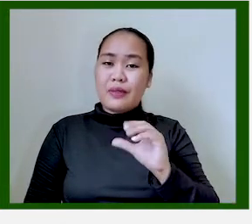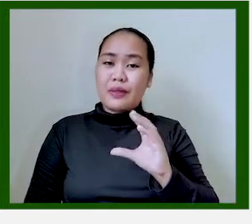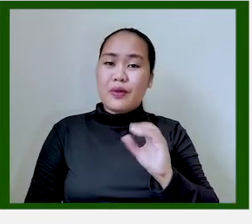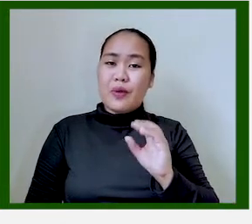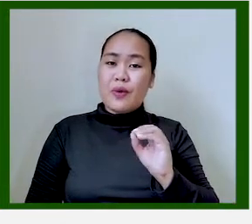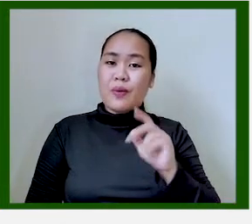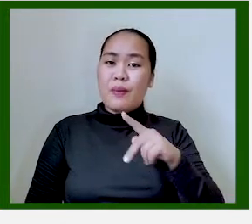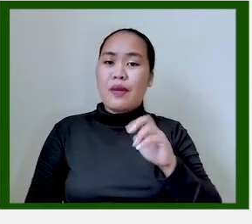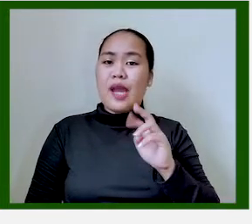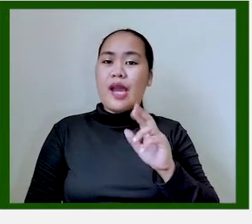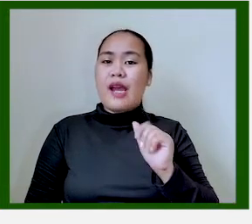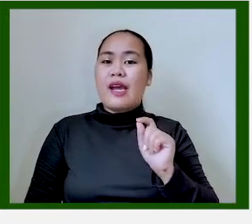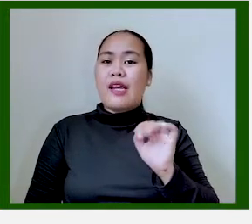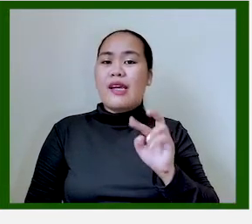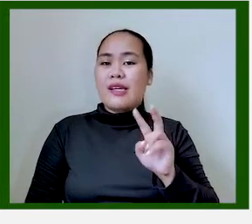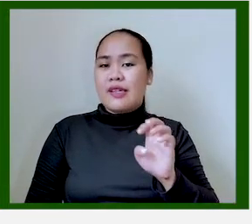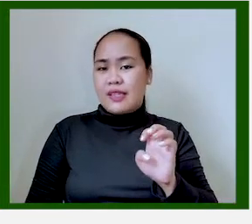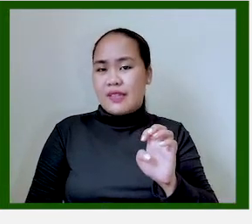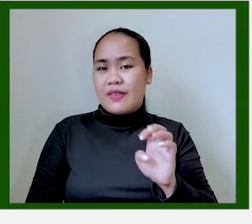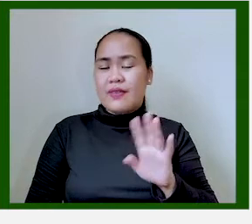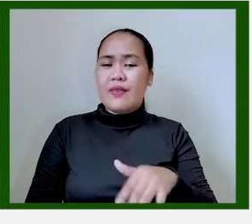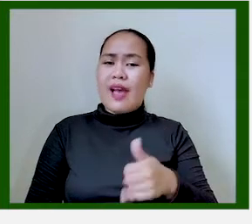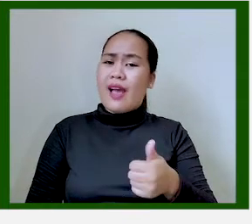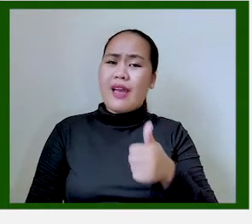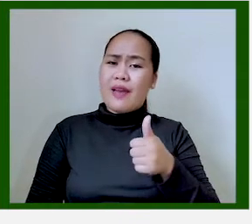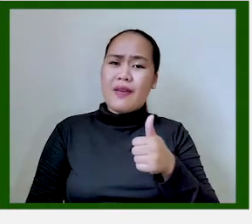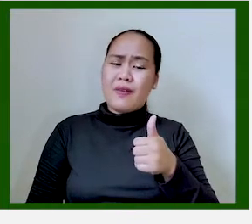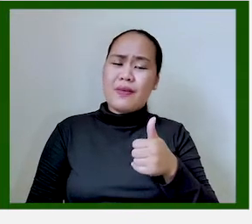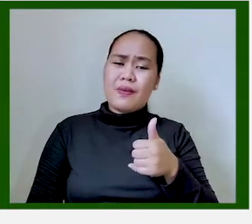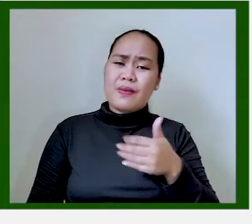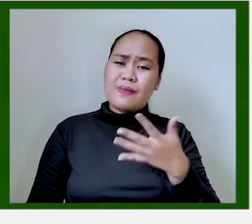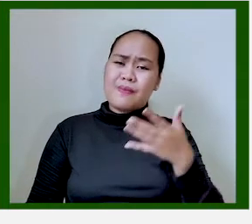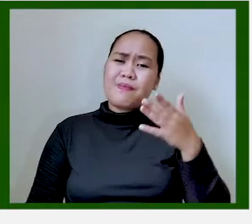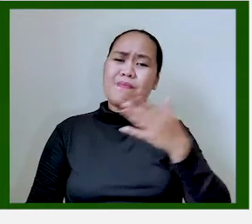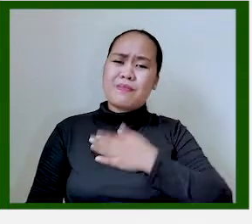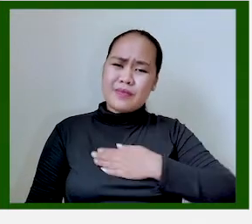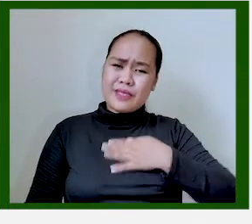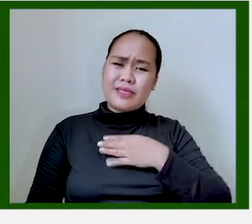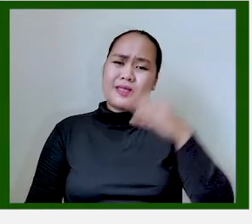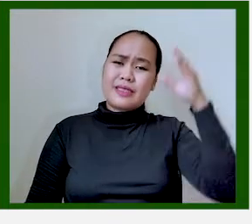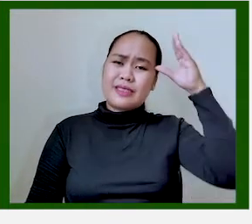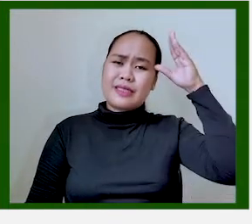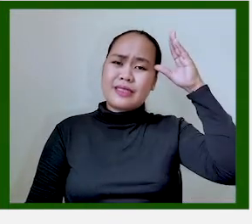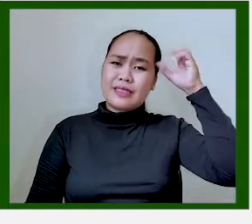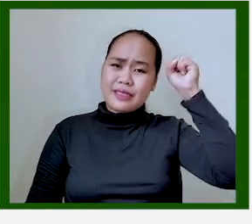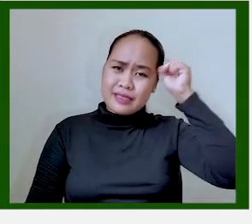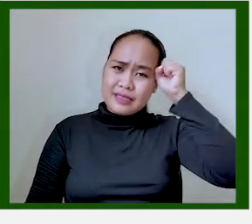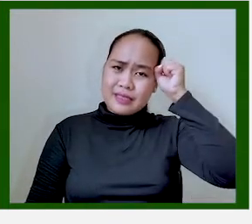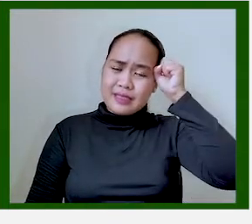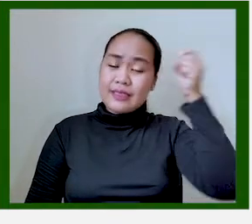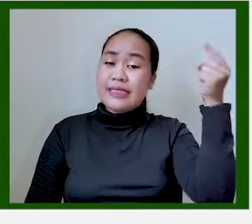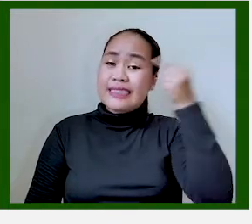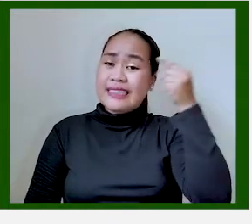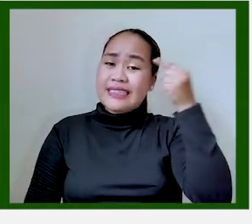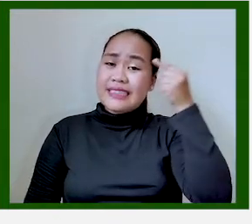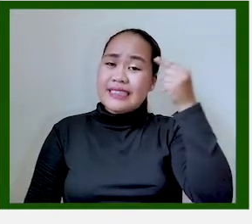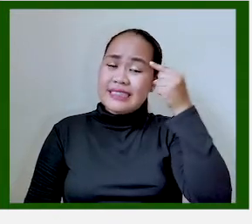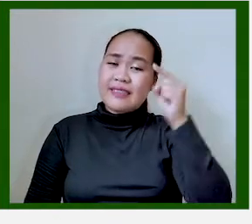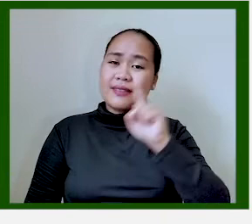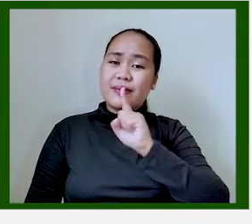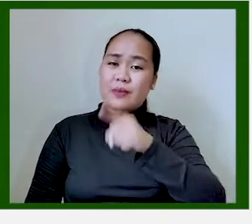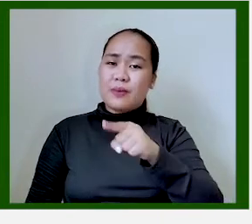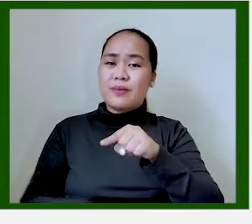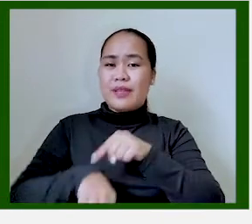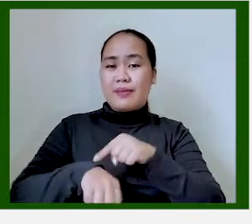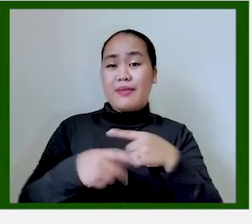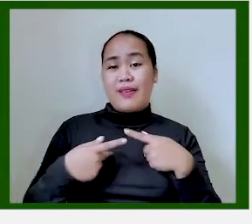talagang magtino, no, common sense naman po. No, isip-isip din, 'di ba? Pag may time.